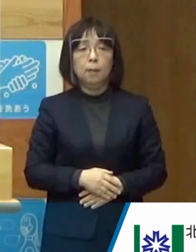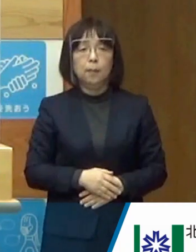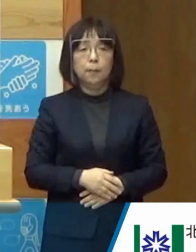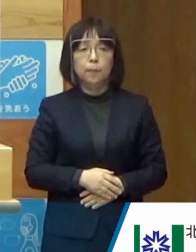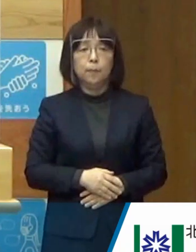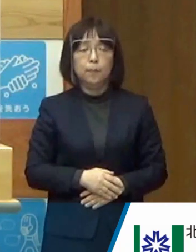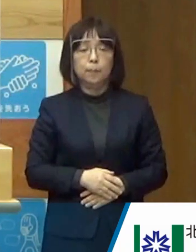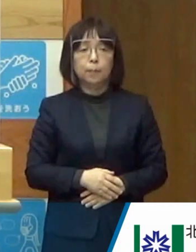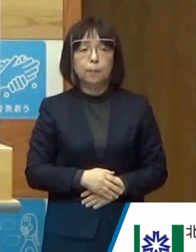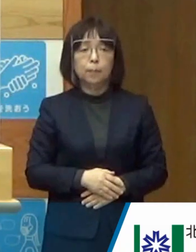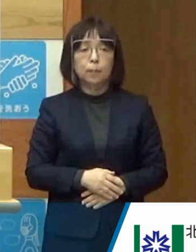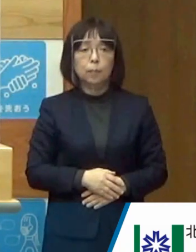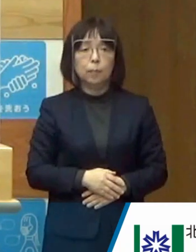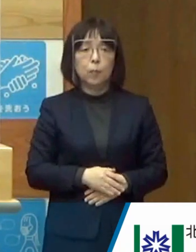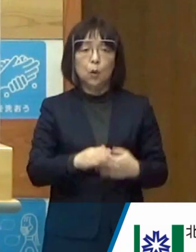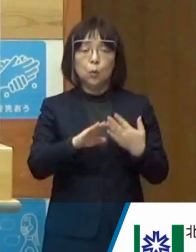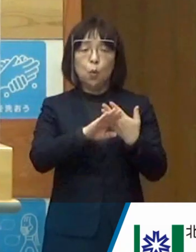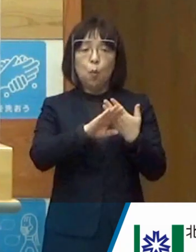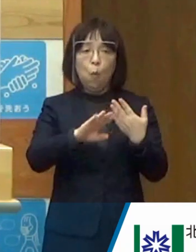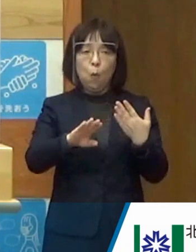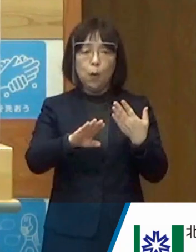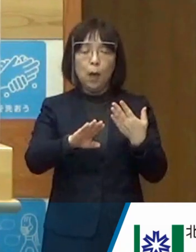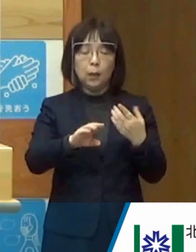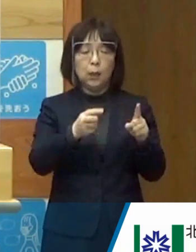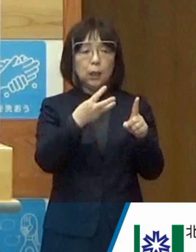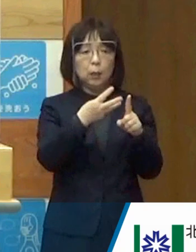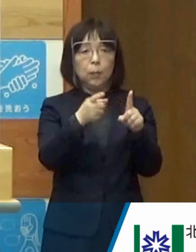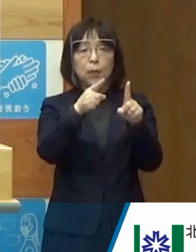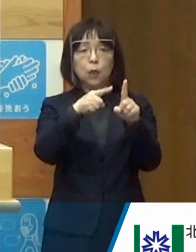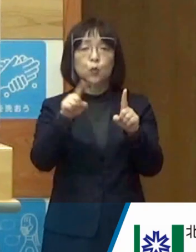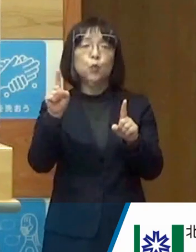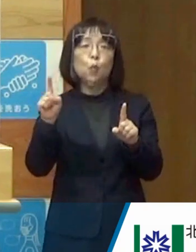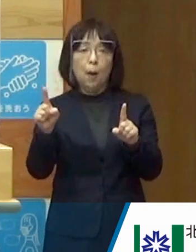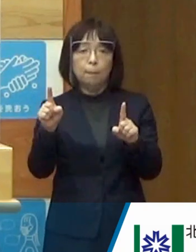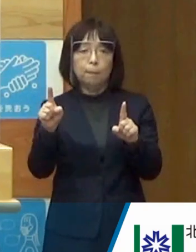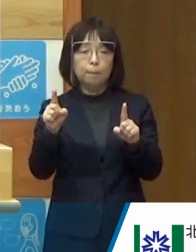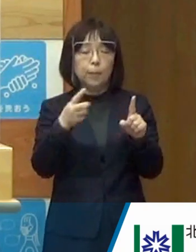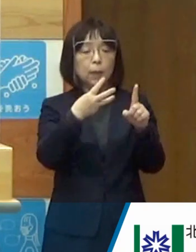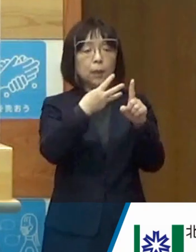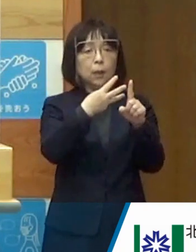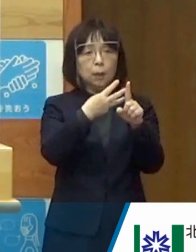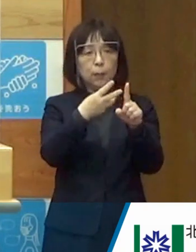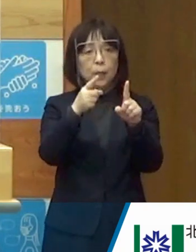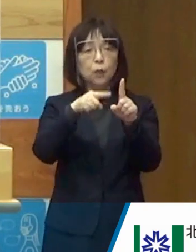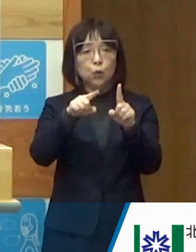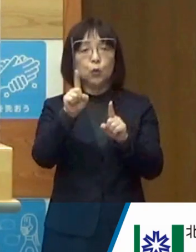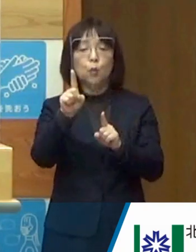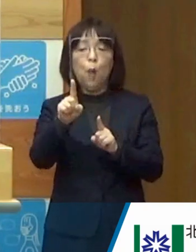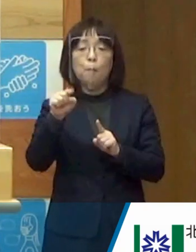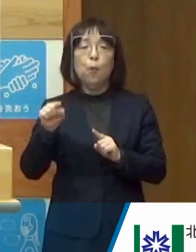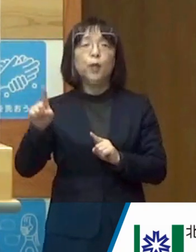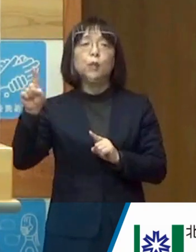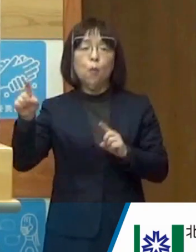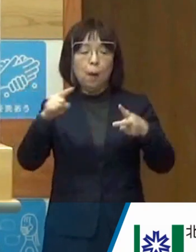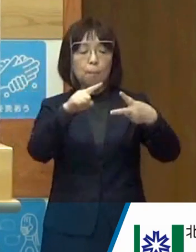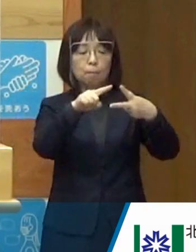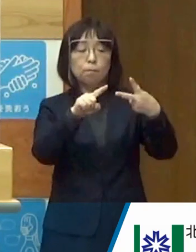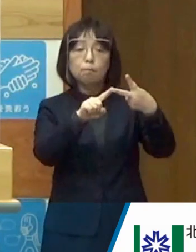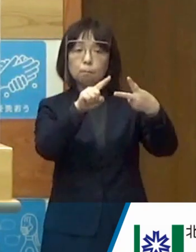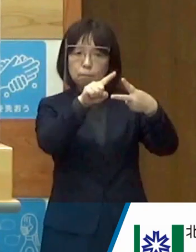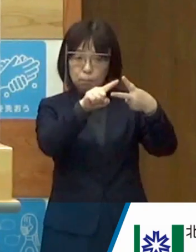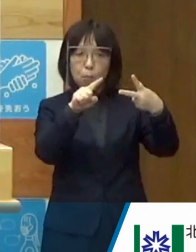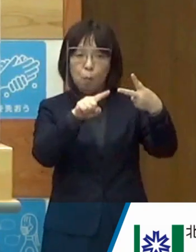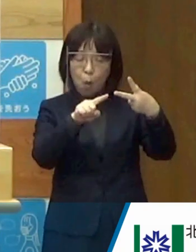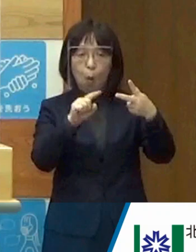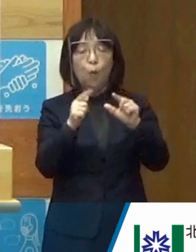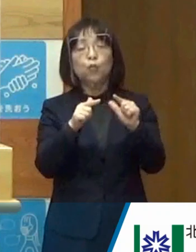。また BQ.1 系統および BQ.1.1 系統、こちらも増加をしている